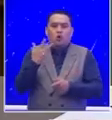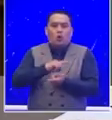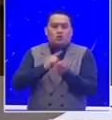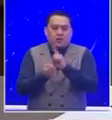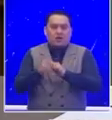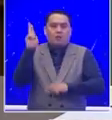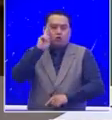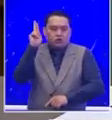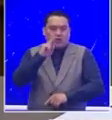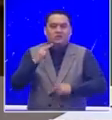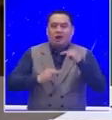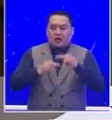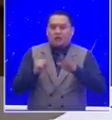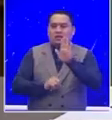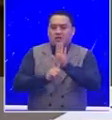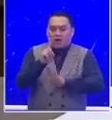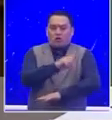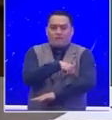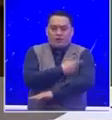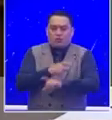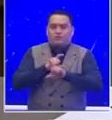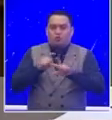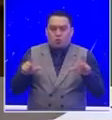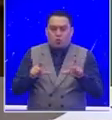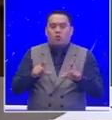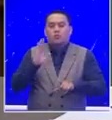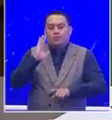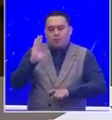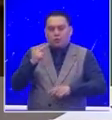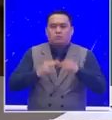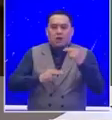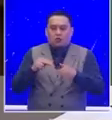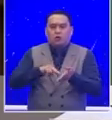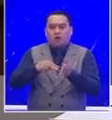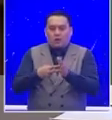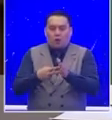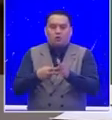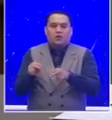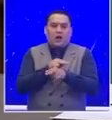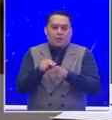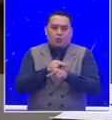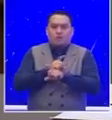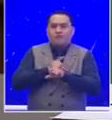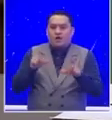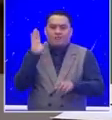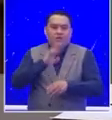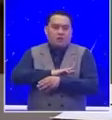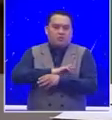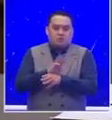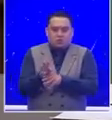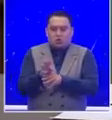этого начнется строительство 5 сельских врачебных амбулаторий. Также планируется реконструкция и ремонт объектов